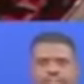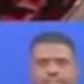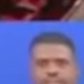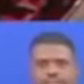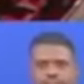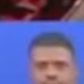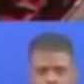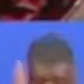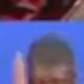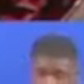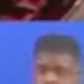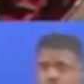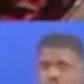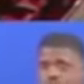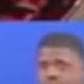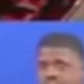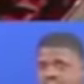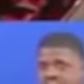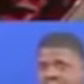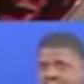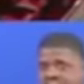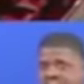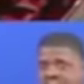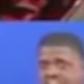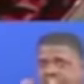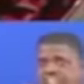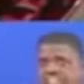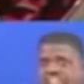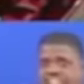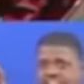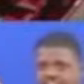Mheshimiwa Anamringi Isaya Macha Shinyanga.